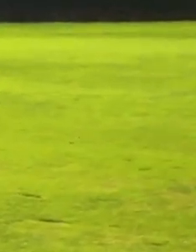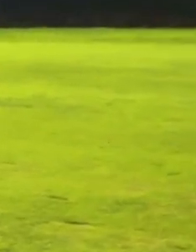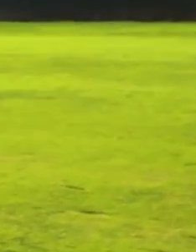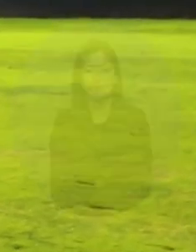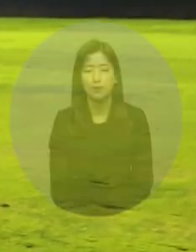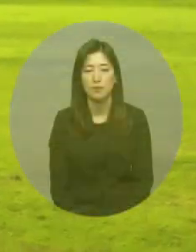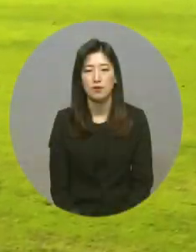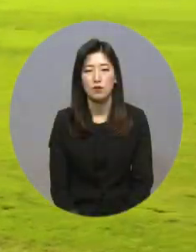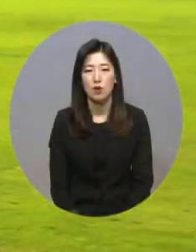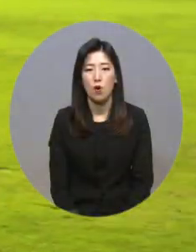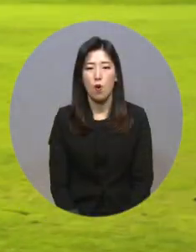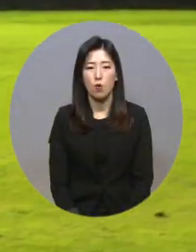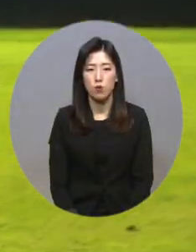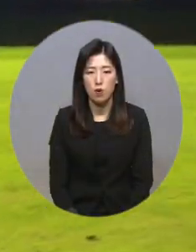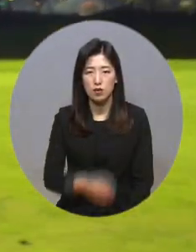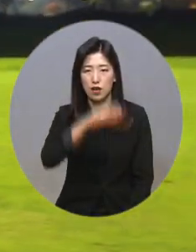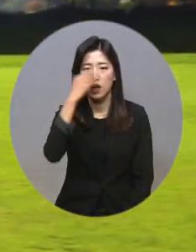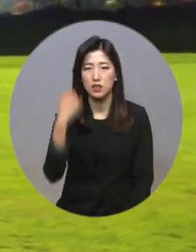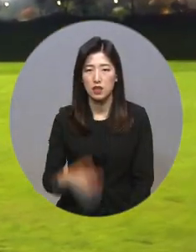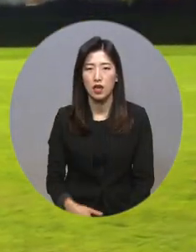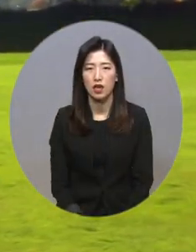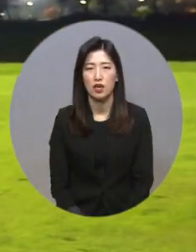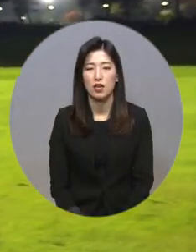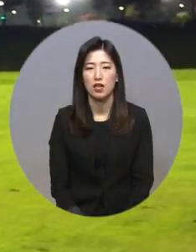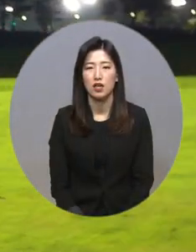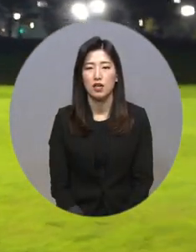해당 으